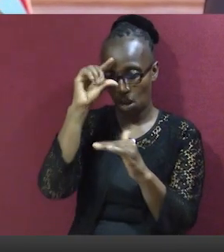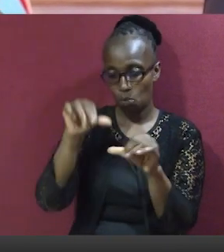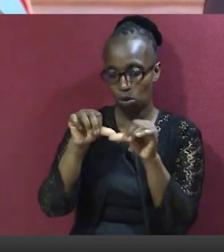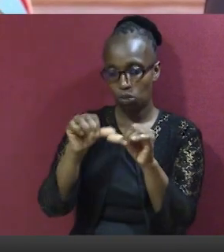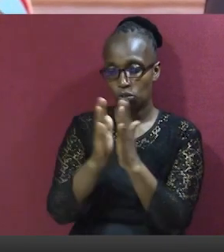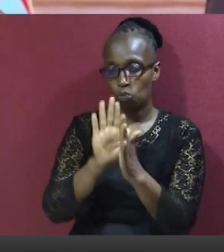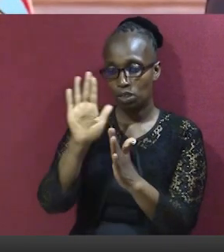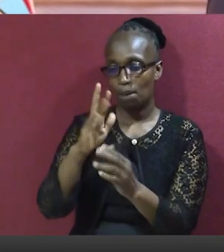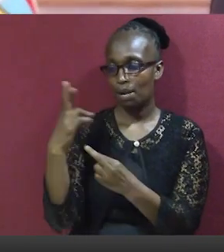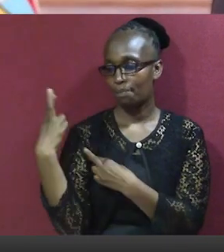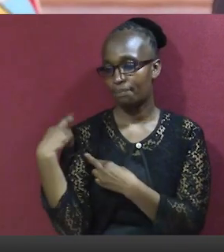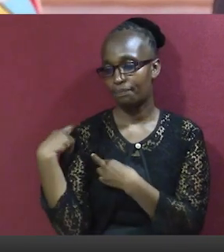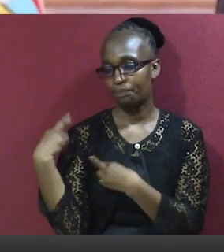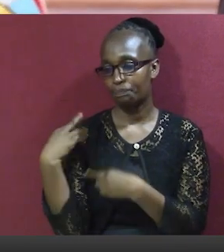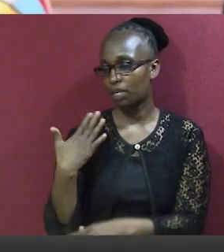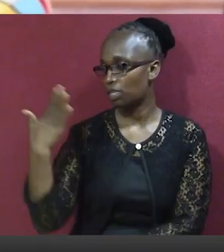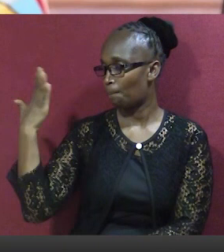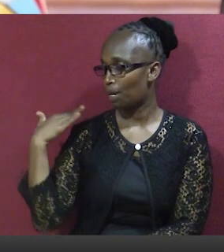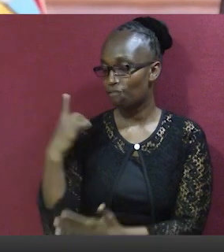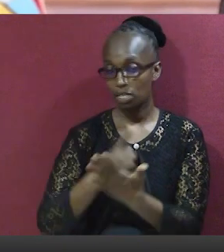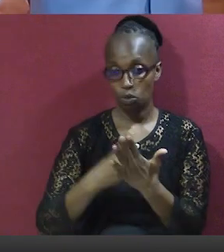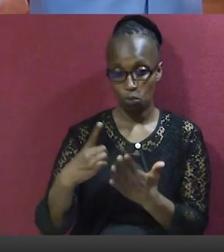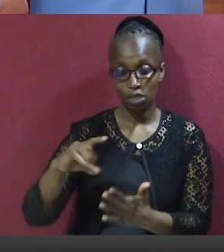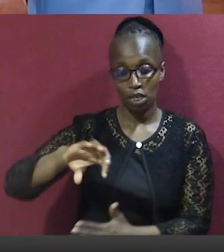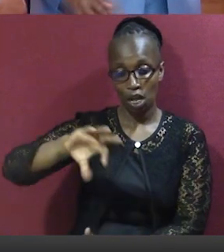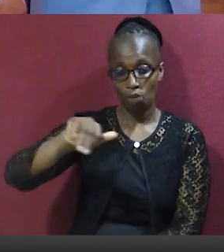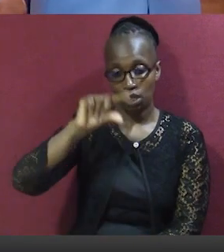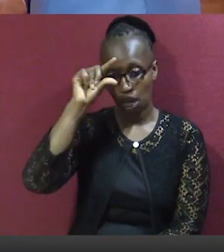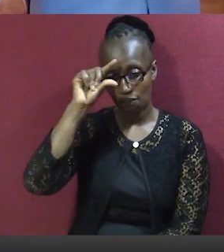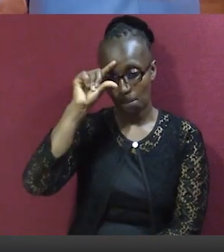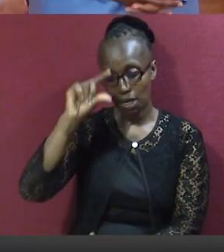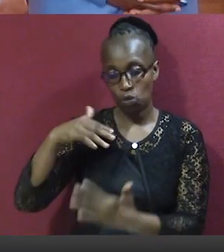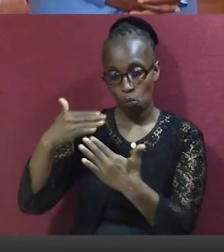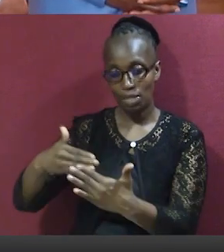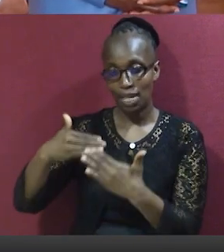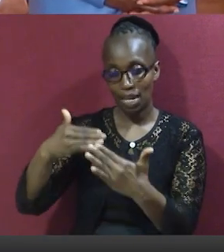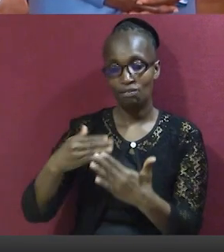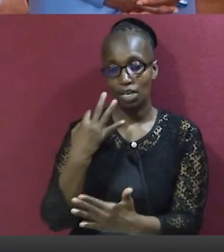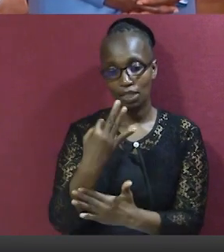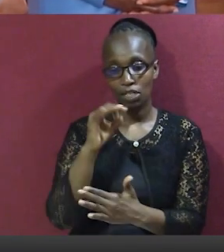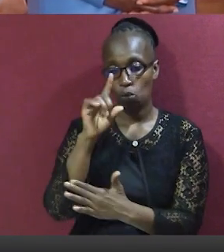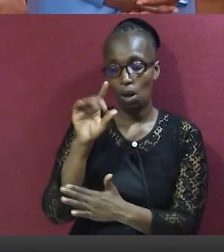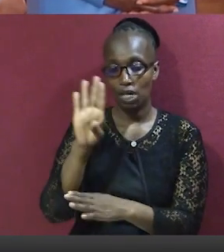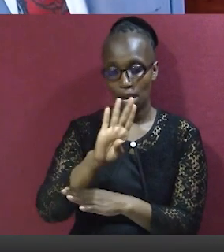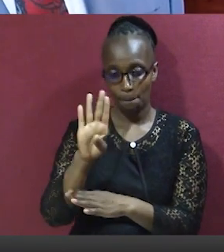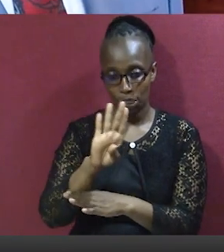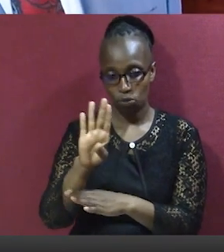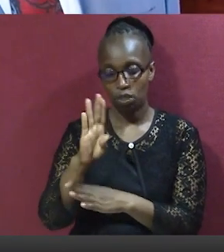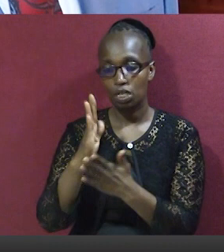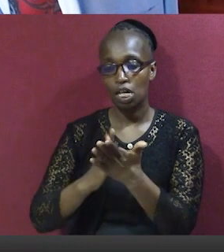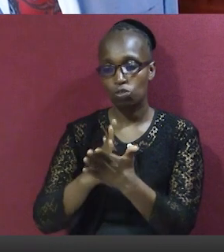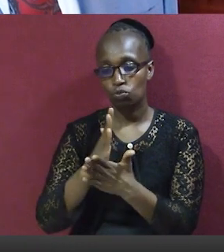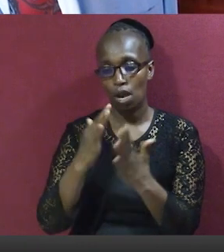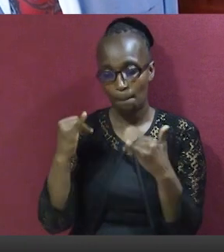of government can discharge their responsibilities. Juma lililopita serikali za kaunti zilipata ufadhili wa